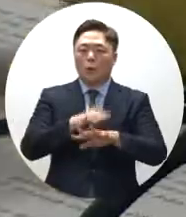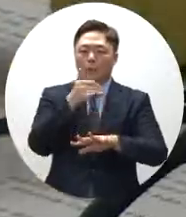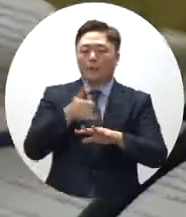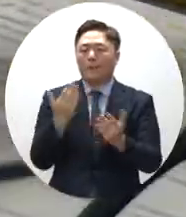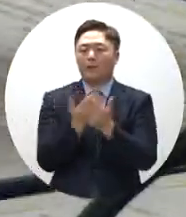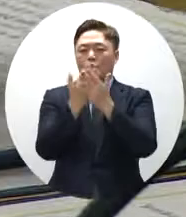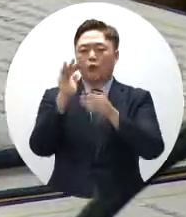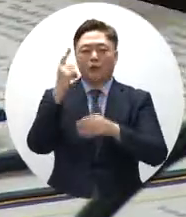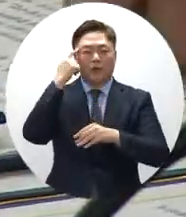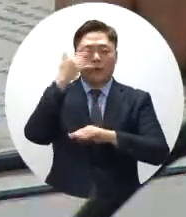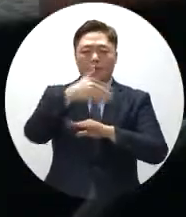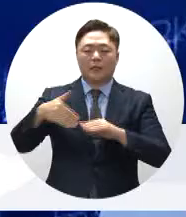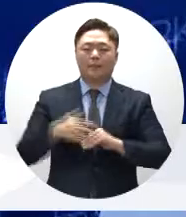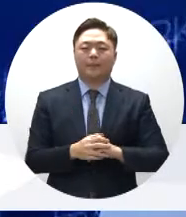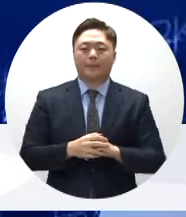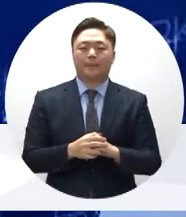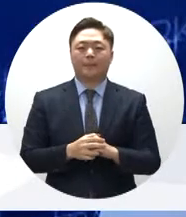향상에 기여한다는 방침입니다.